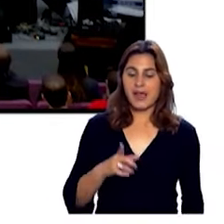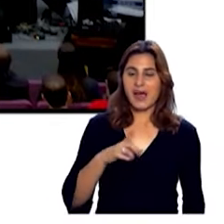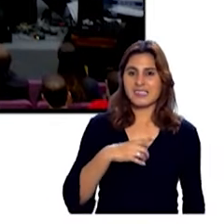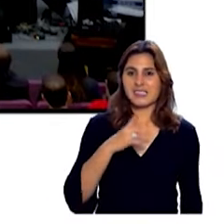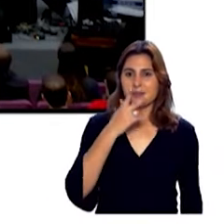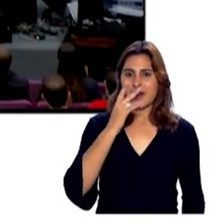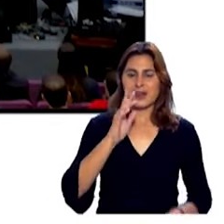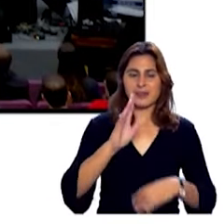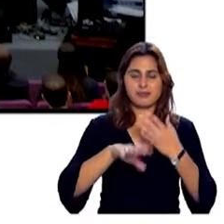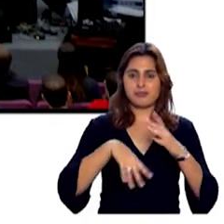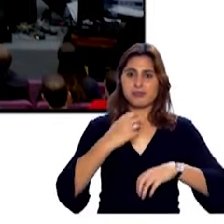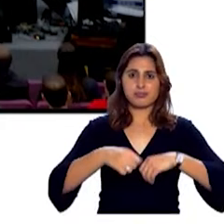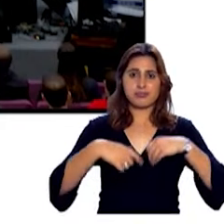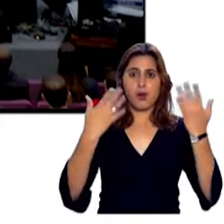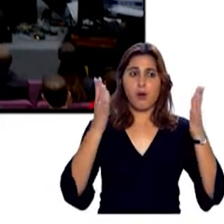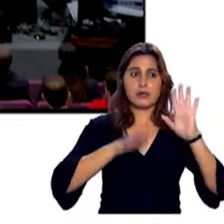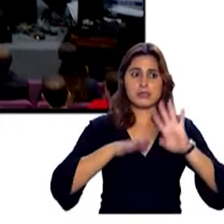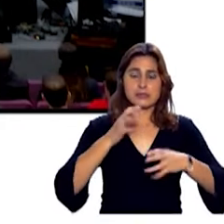forma